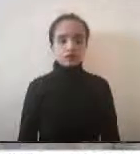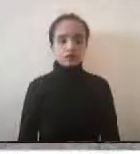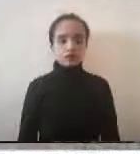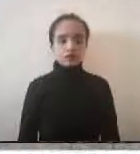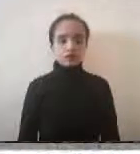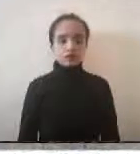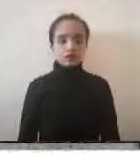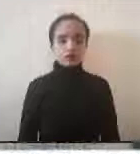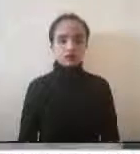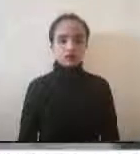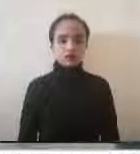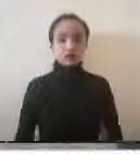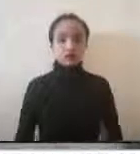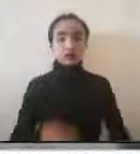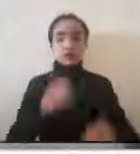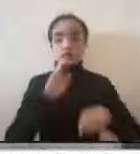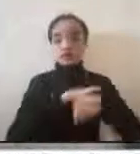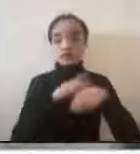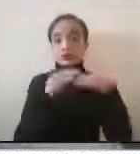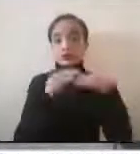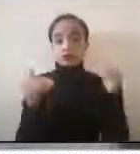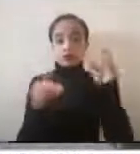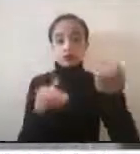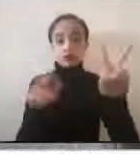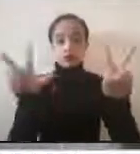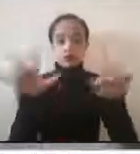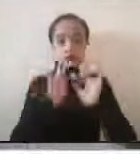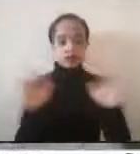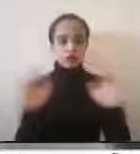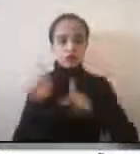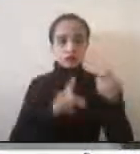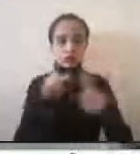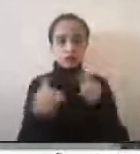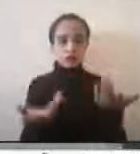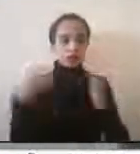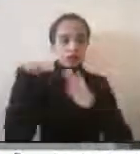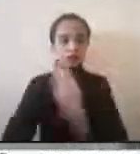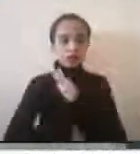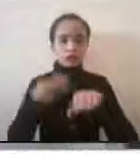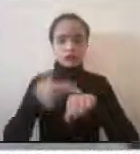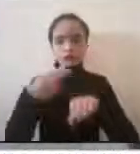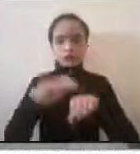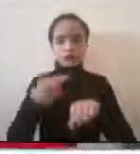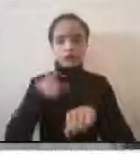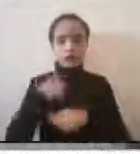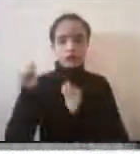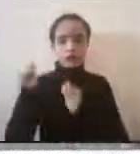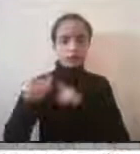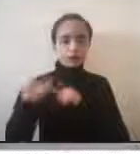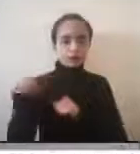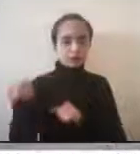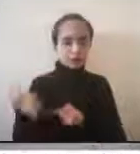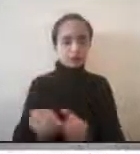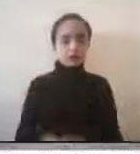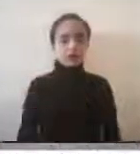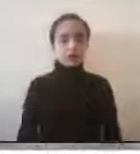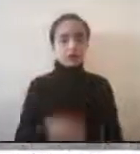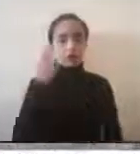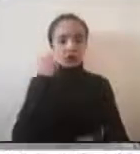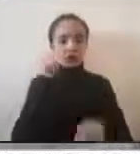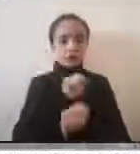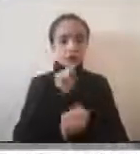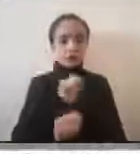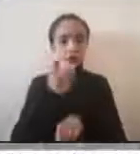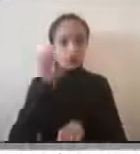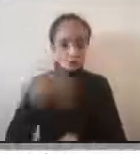tao, patay naman ang hanap buhay natin. Mas pabor po ako dito. Kasi ang hanap buhay po, ito lang po pinagkikitaan